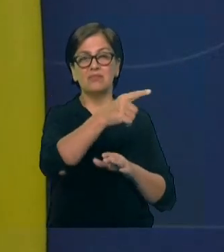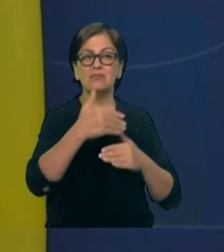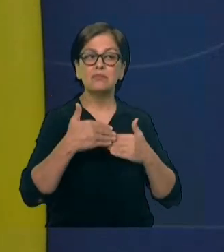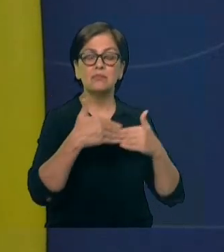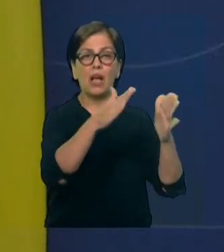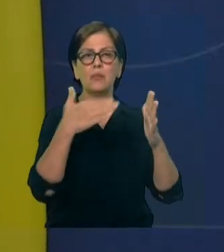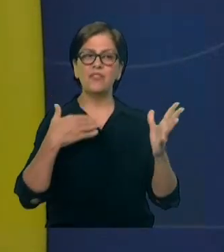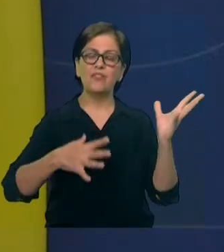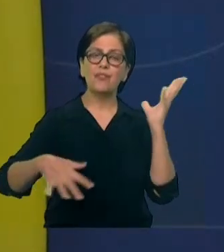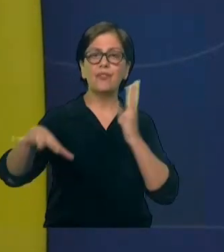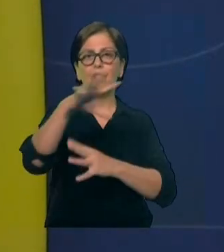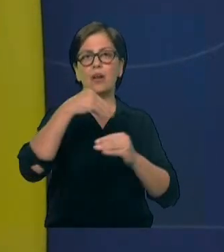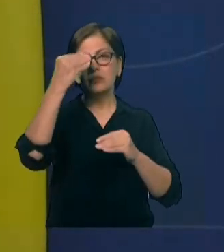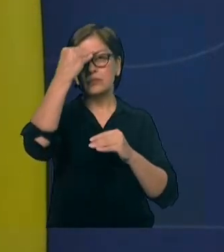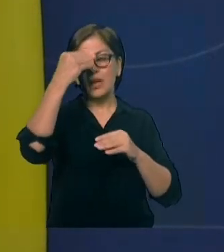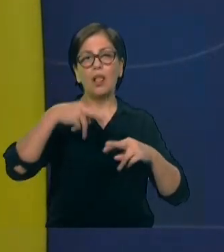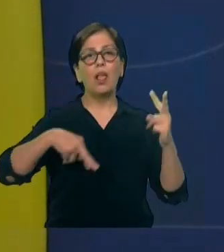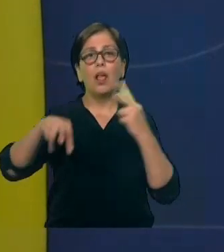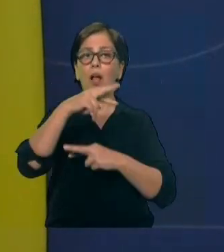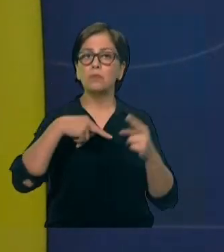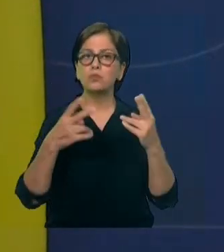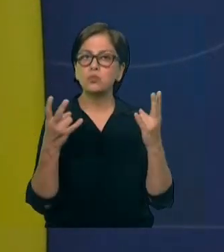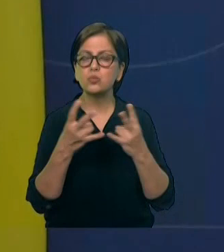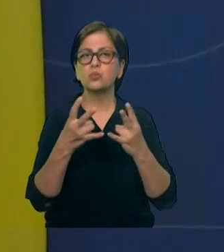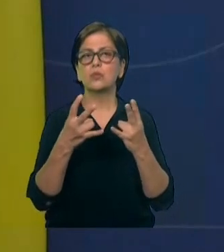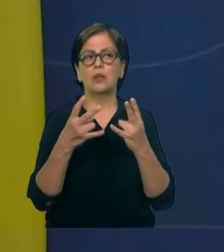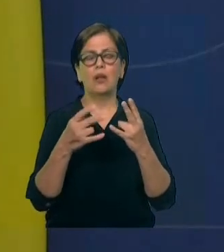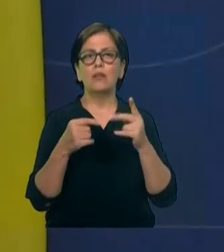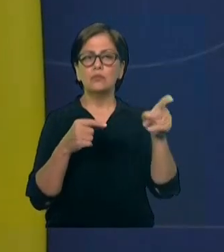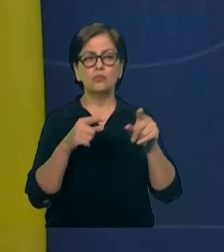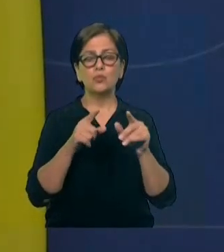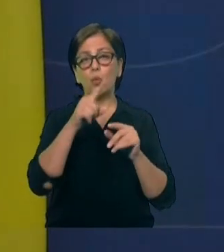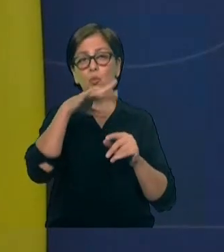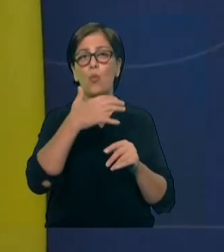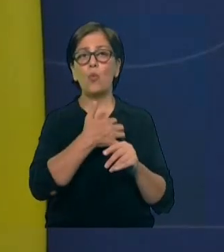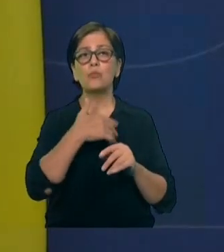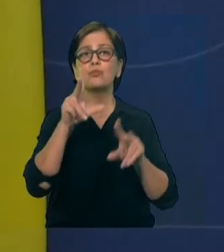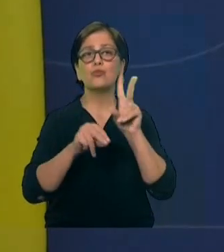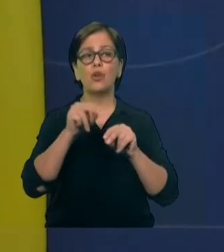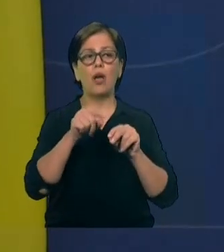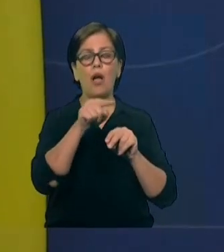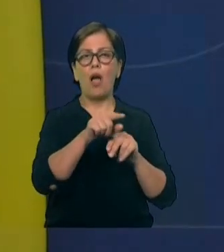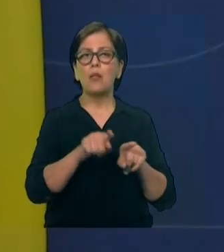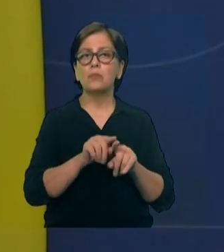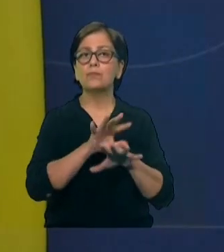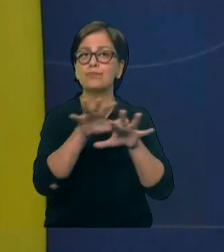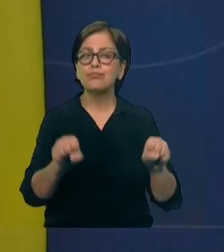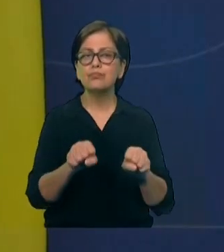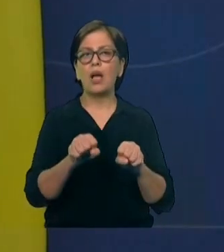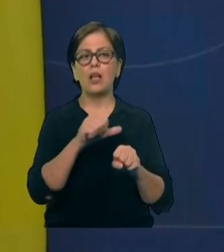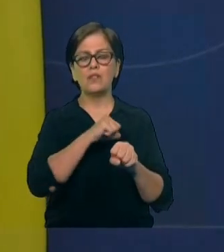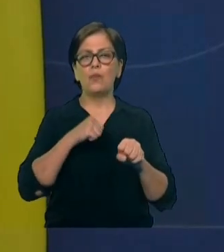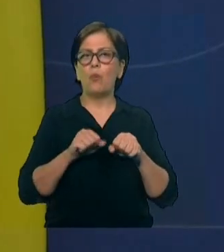həmrəy olmalıyıq. Rusiya varlığını qanuniləşdirməyə və orada kök salmağa çalışır. Lakin bu ölkənin orada